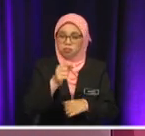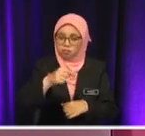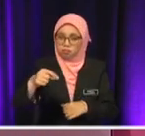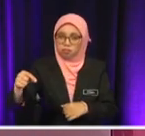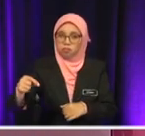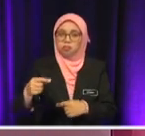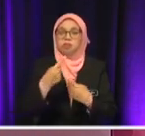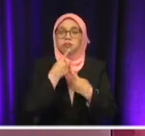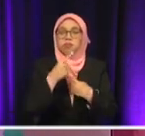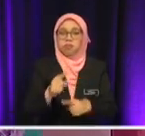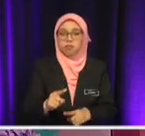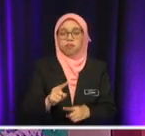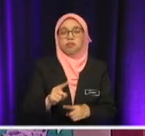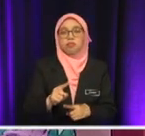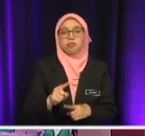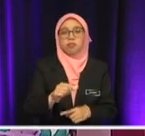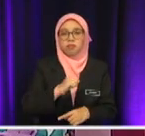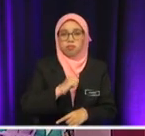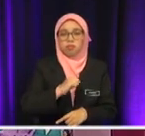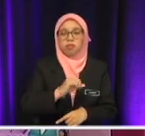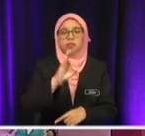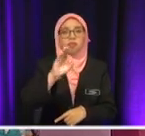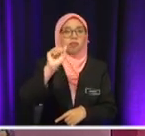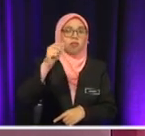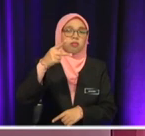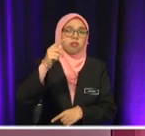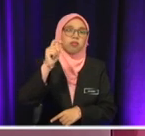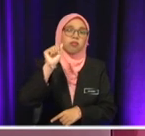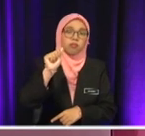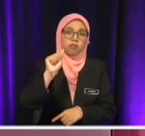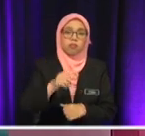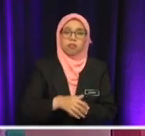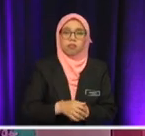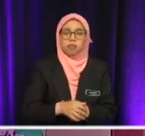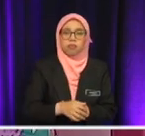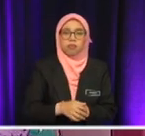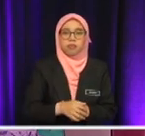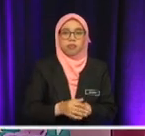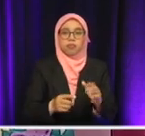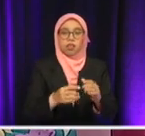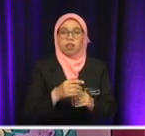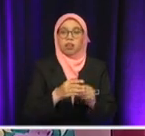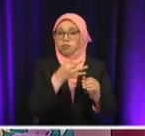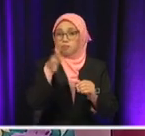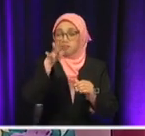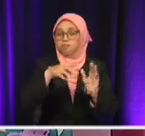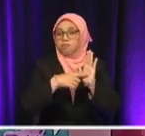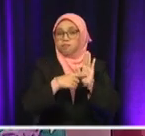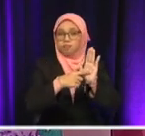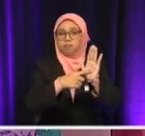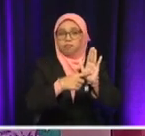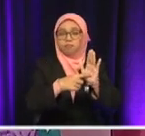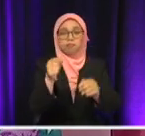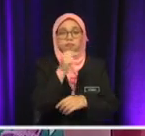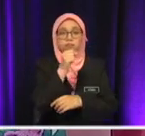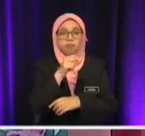jawapan fakta. Okeylah, Rajah menunjukkan petikan lagu kanak-kanak. Okey, lagu kanak-kanak kat situ.